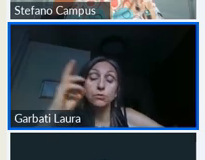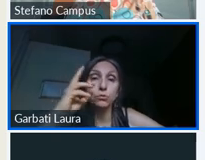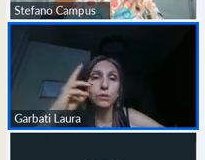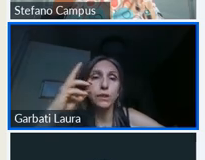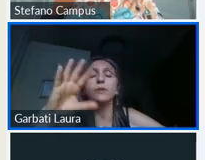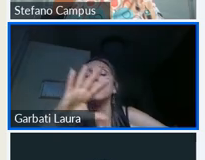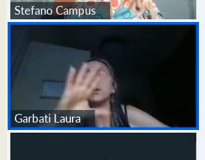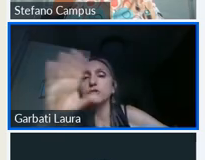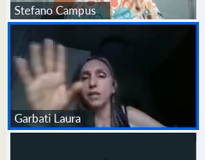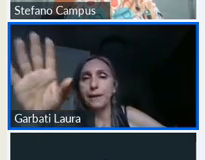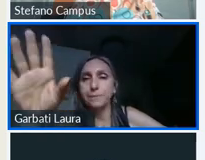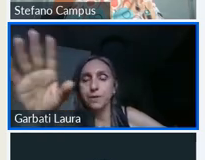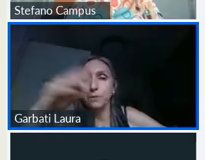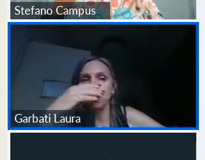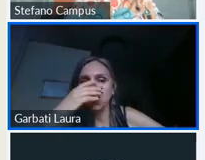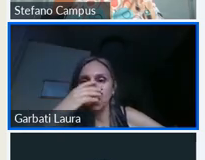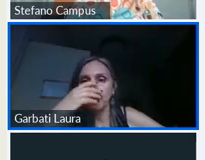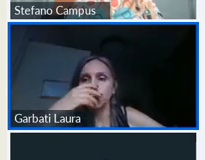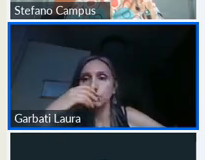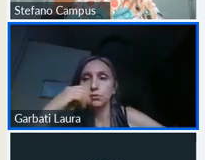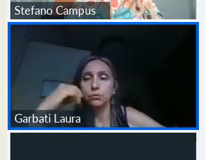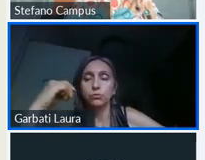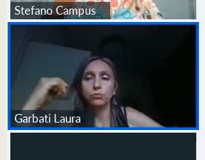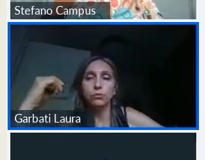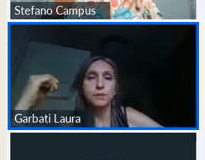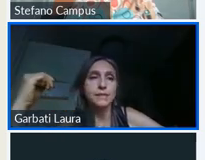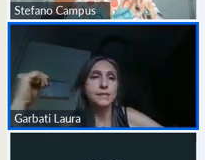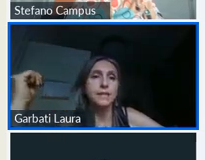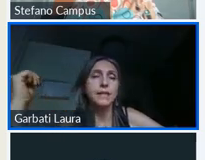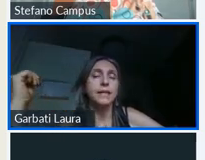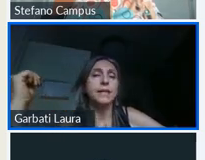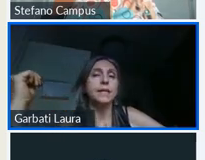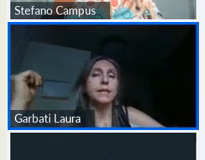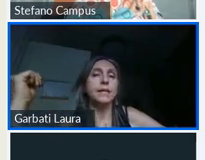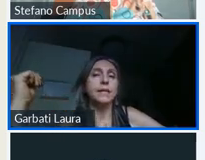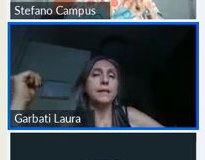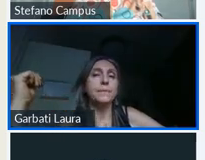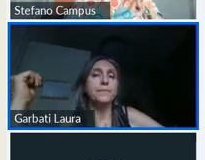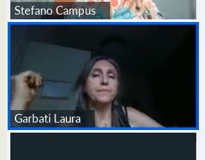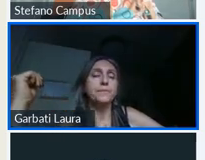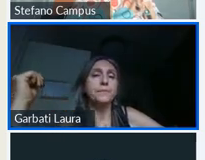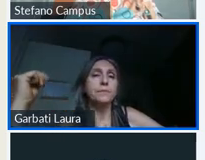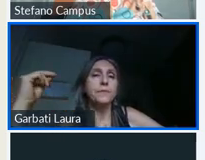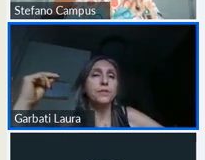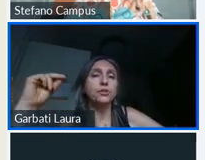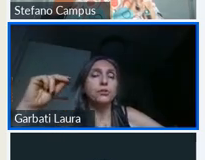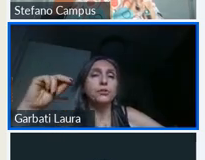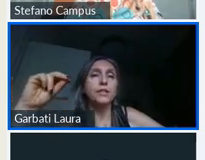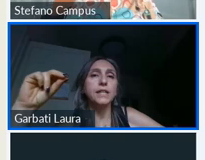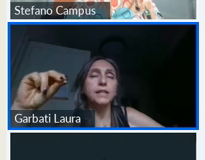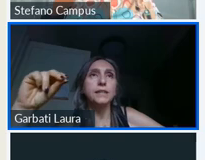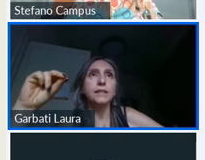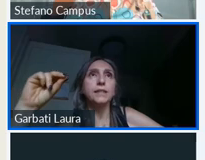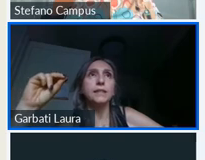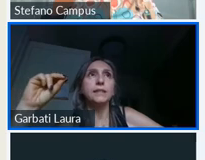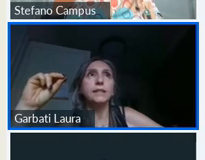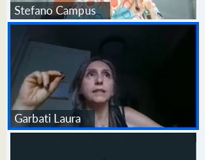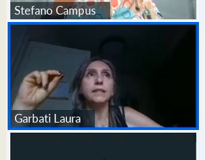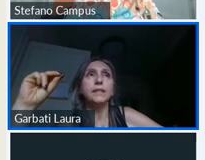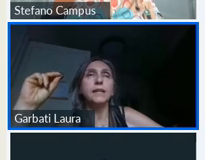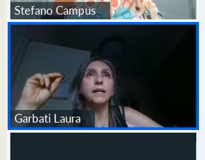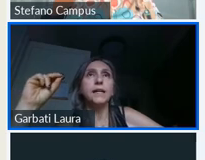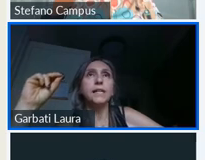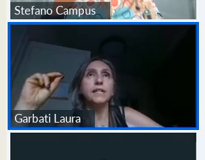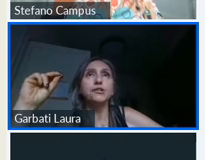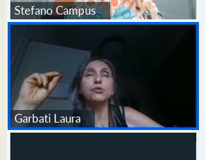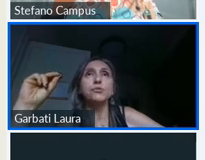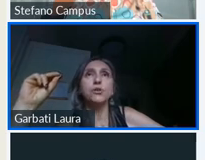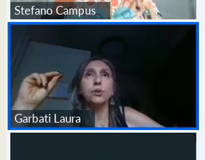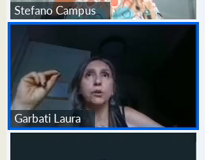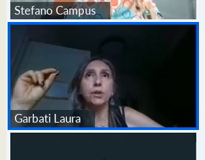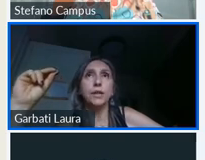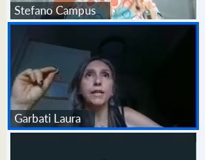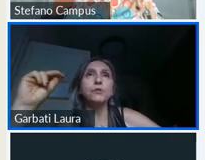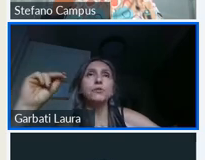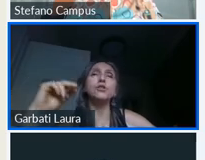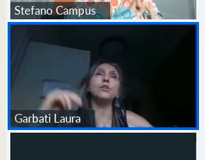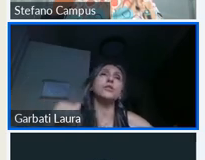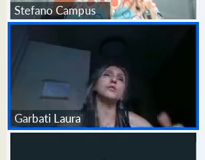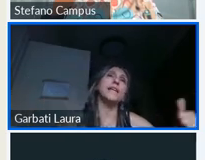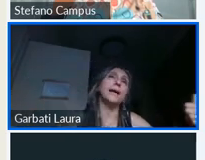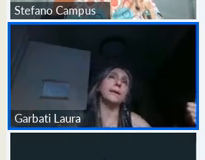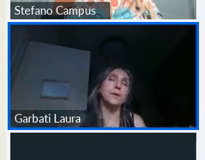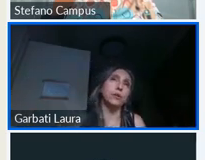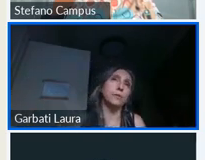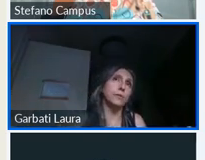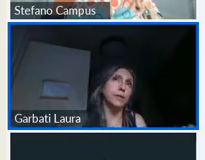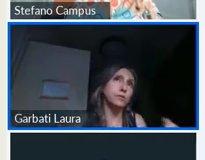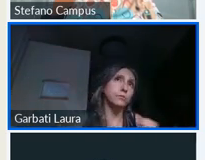sta discutendo, però c'è in questo momento 102 bis. Sono diritti di esclusione, che non